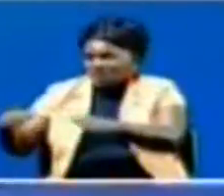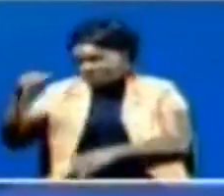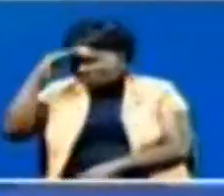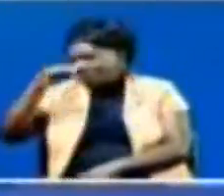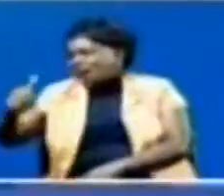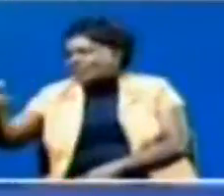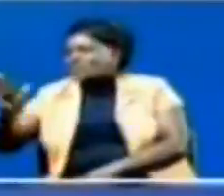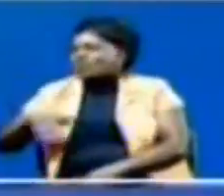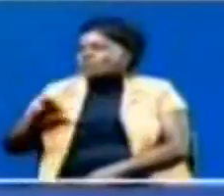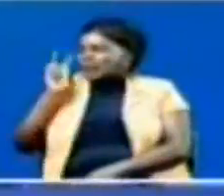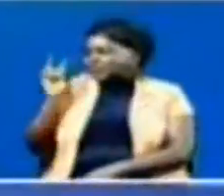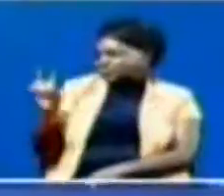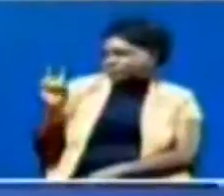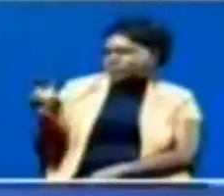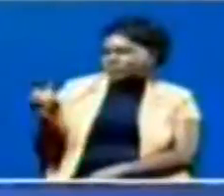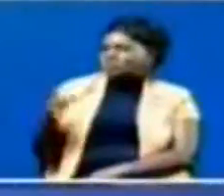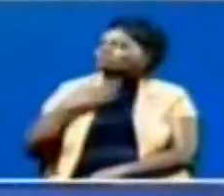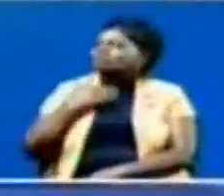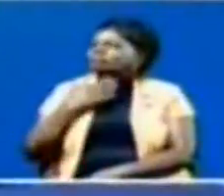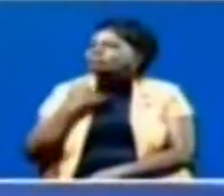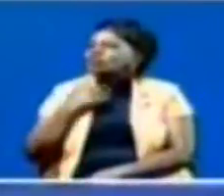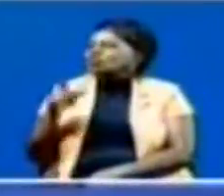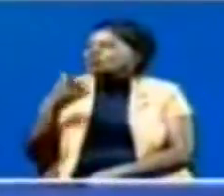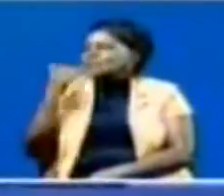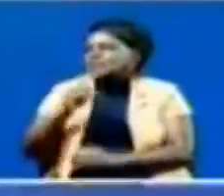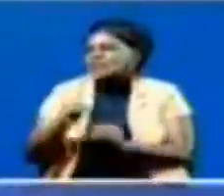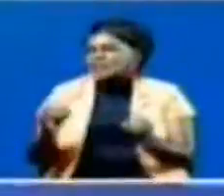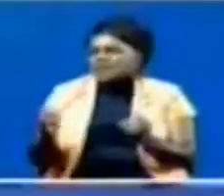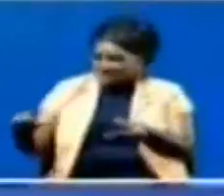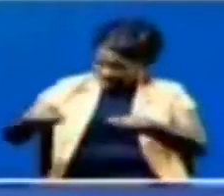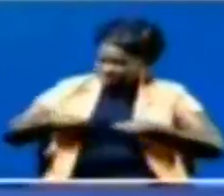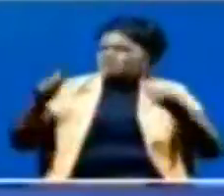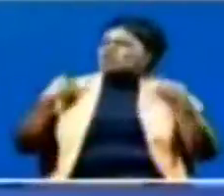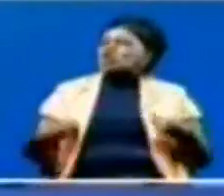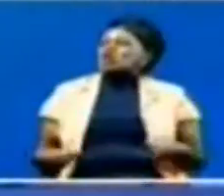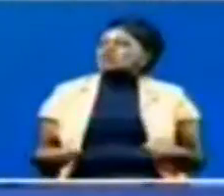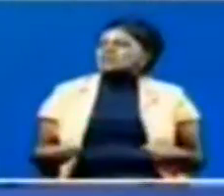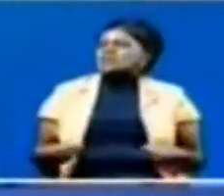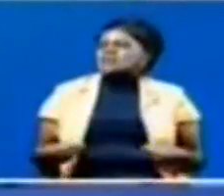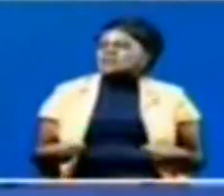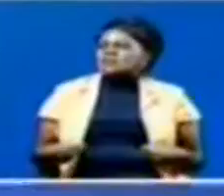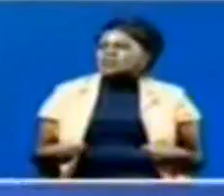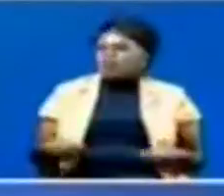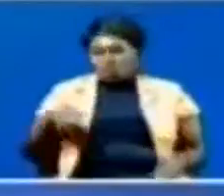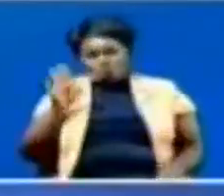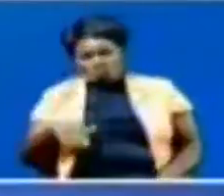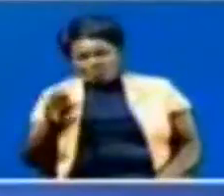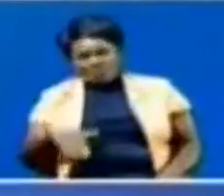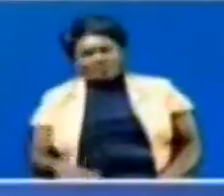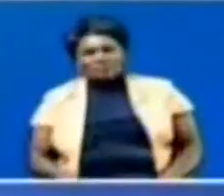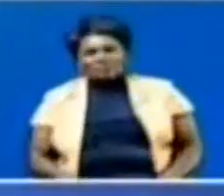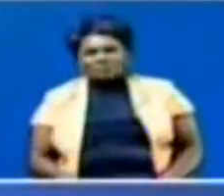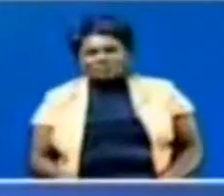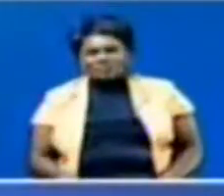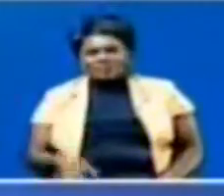wake wa watu nafikiri tutakuwa wewe hufai kama fulani basi si univalishe tuje kwa wanawake babu kwa sababu naona